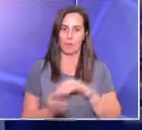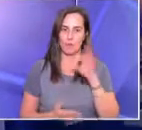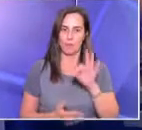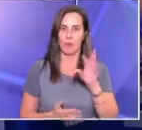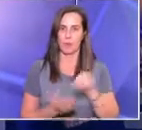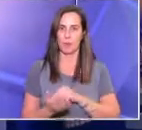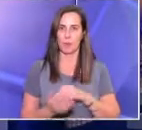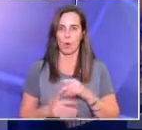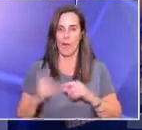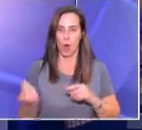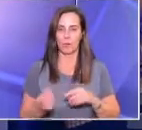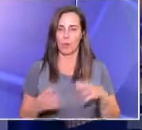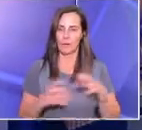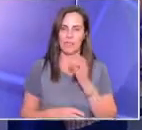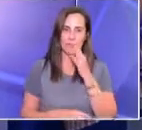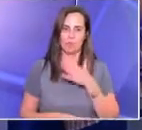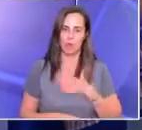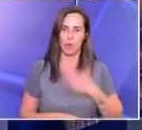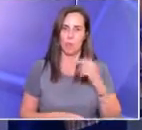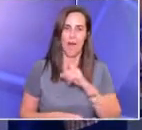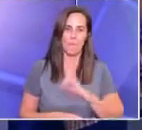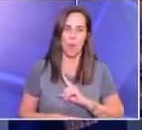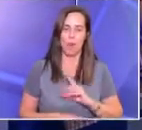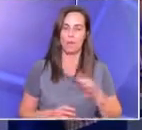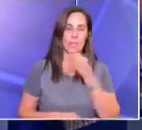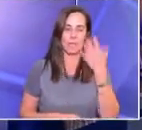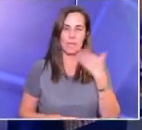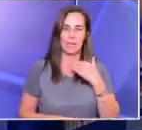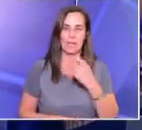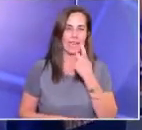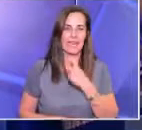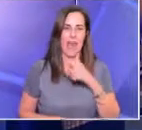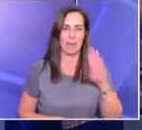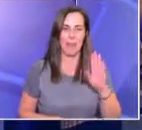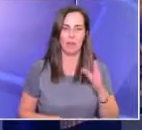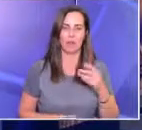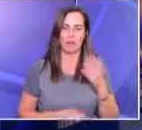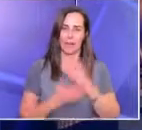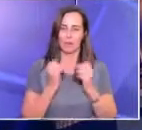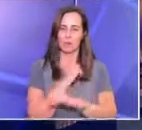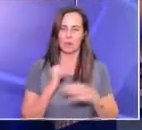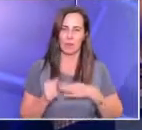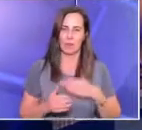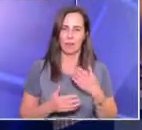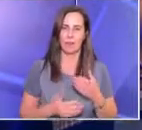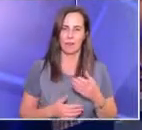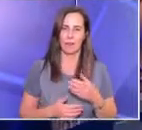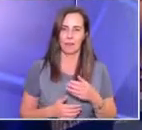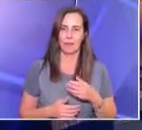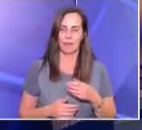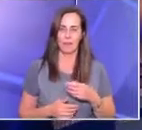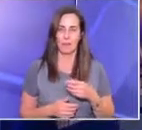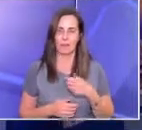שלכם וגם ברשימות אחרות. כן. חבר'ה צעירים שרצו באפולה, חבר'ה צעירים שרצו בקריית ביאליק, חלק מהם הסטודנטים שלנו במכללה, חלק מהם באופן כללי,